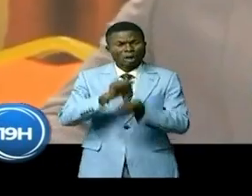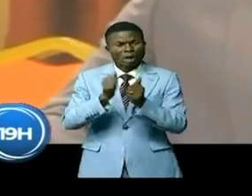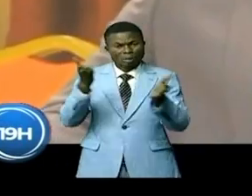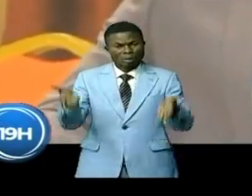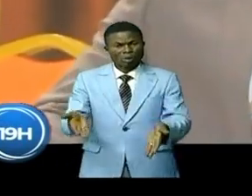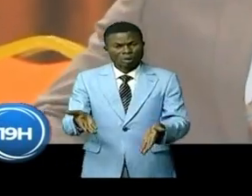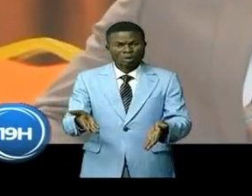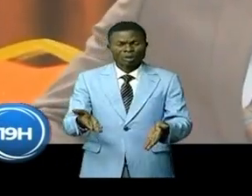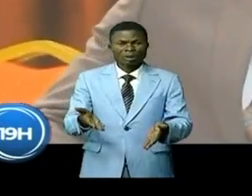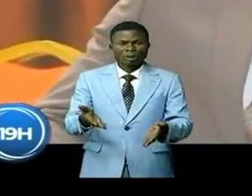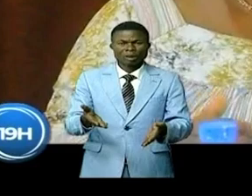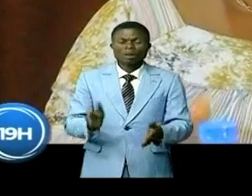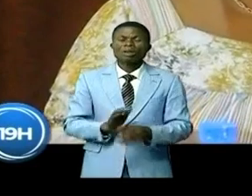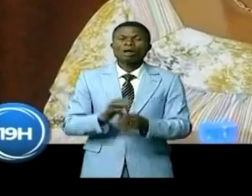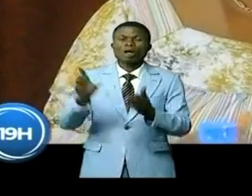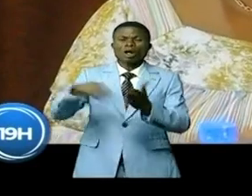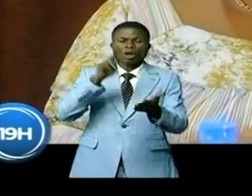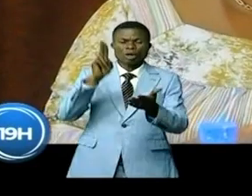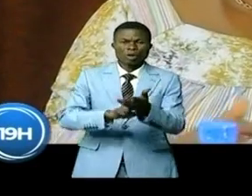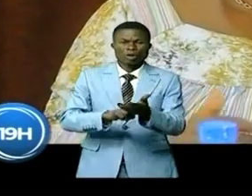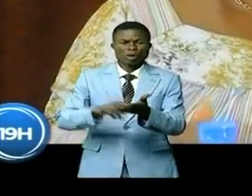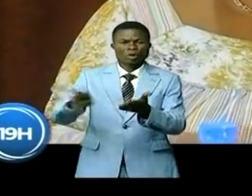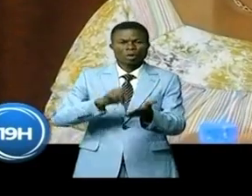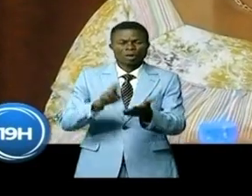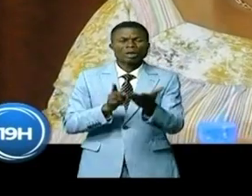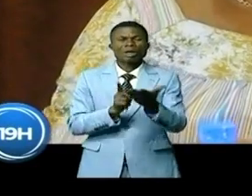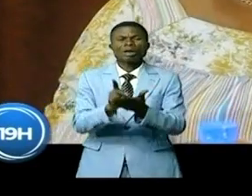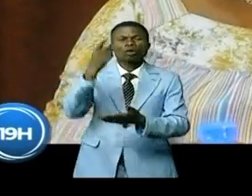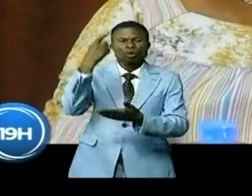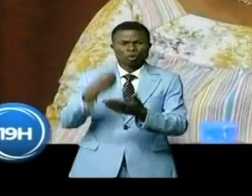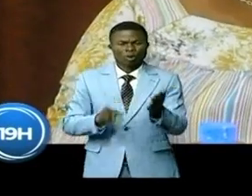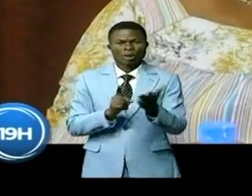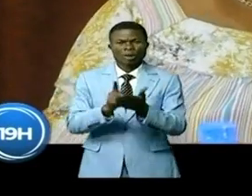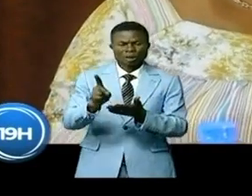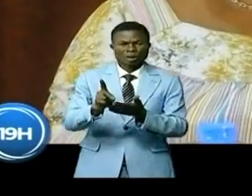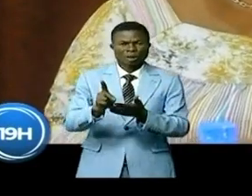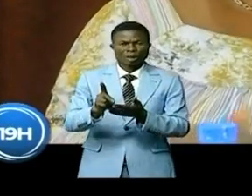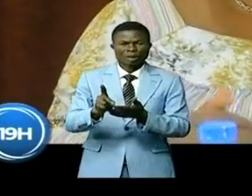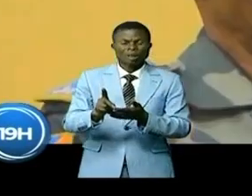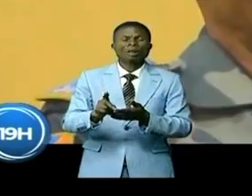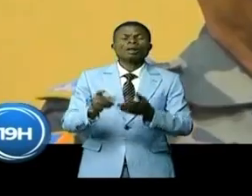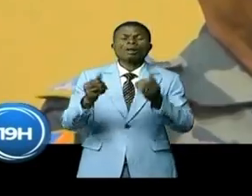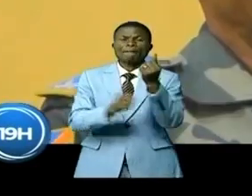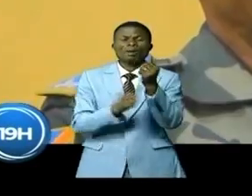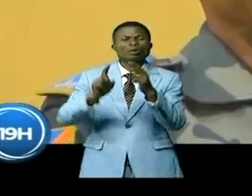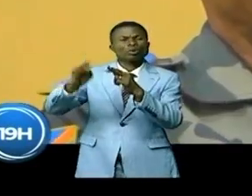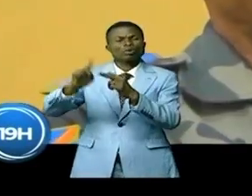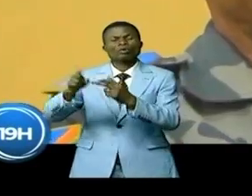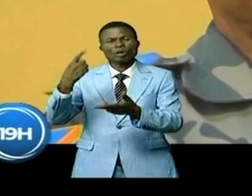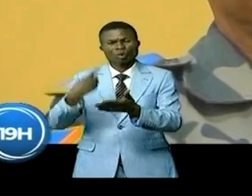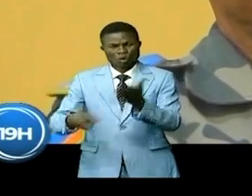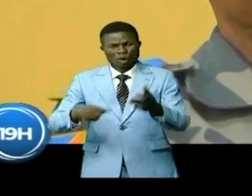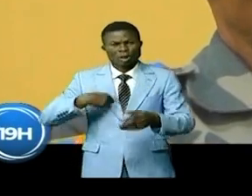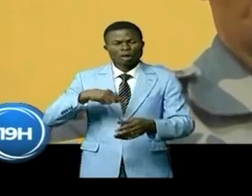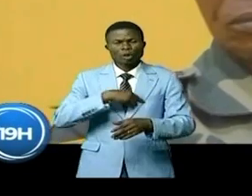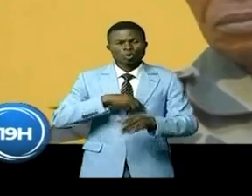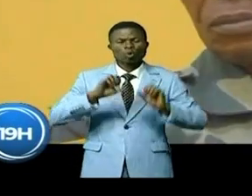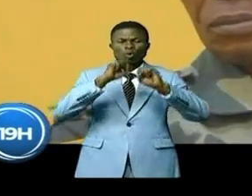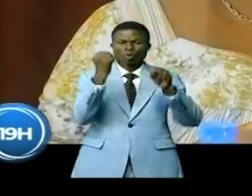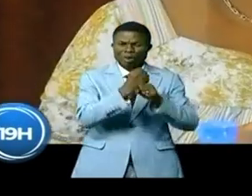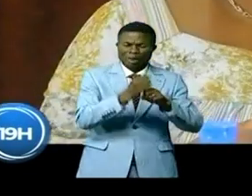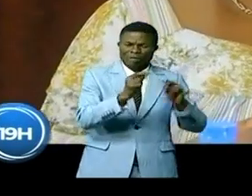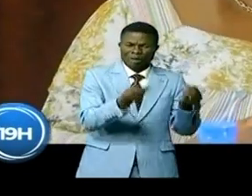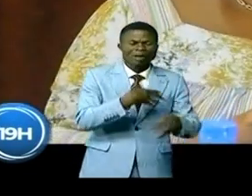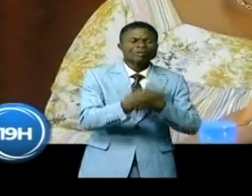C'est les conventions qu'on a signées, quels sont nos droits, quels sont les droits des déplacés et nous-mêmes, services étatiques, qu'est-ce que nous